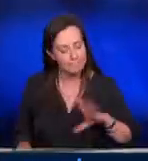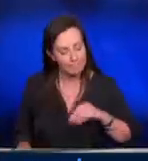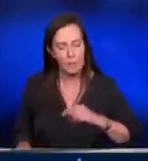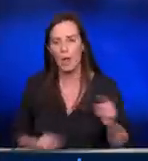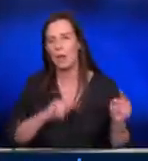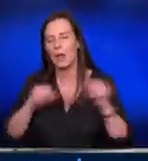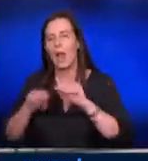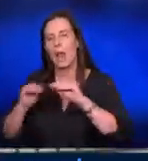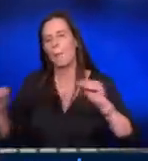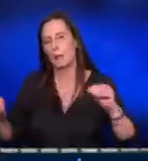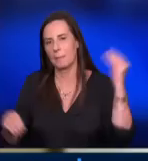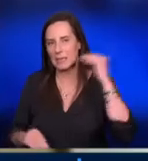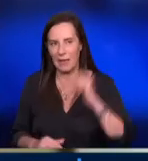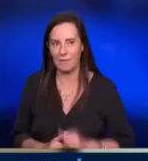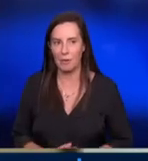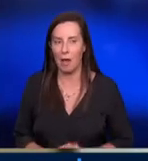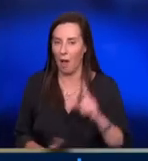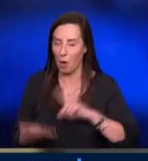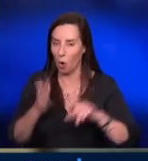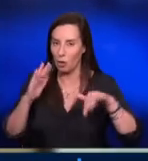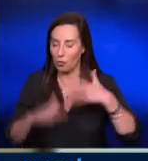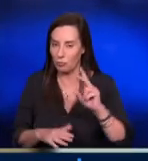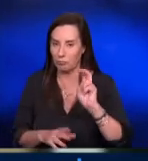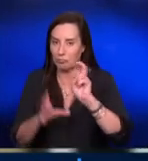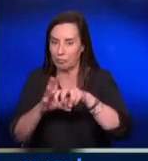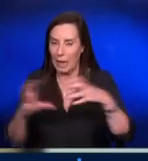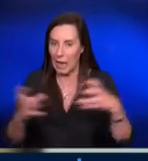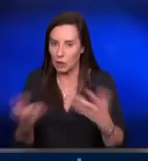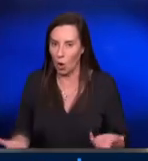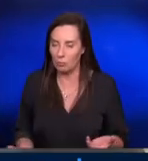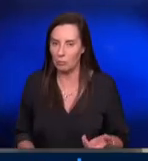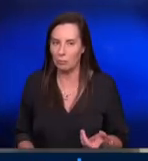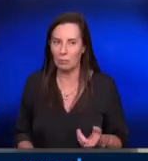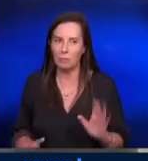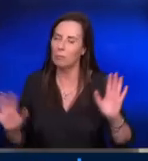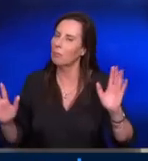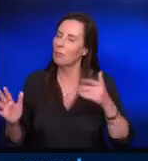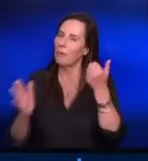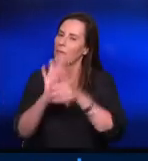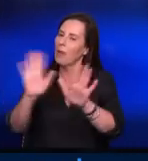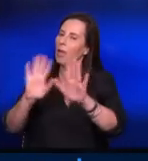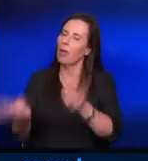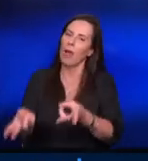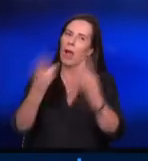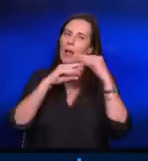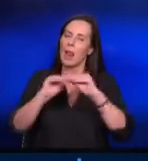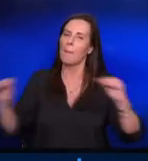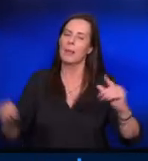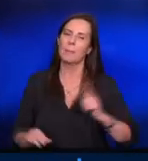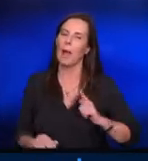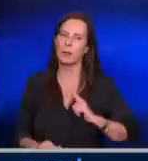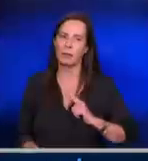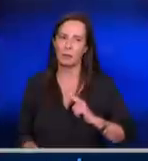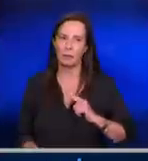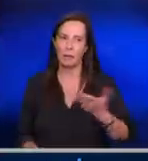לחזור ללמד בבית הספר. אבל חודש אחרי שנכנסה לכיתות, היא החזירה את המפתחות וחזרה לשיעורים פרטיים.